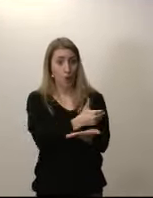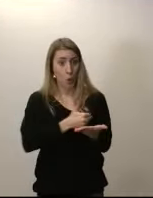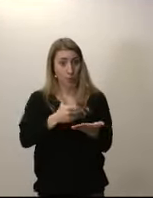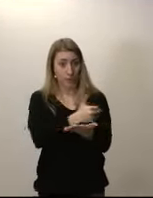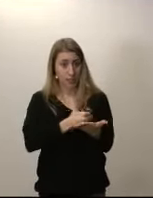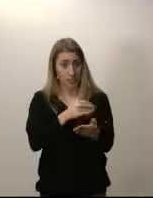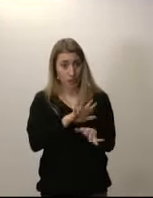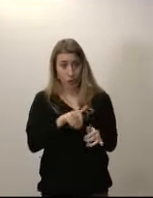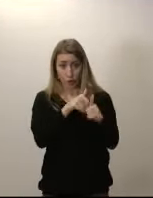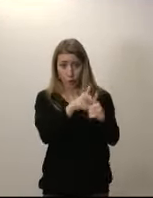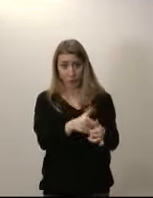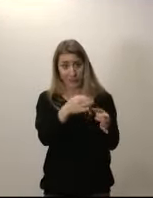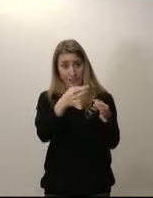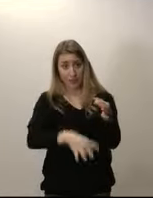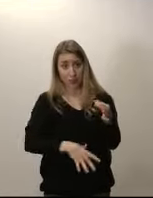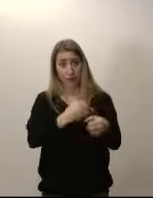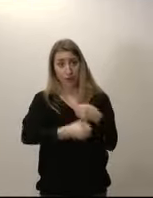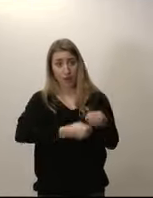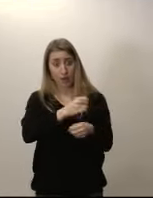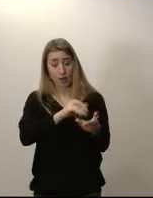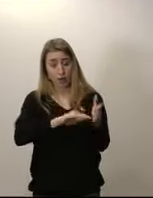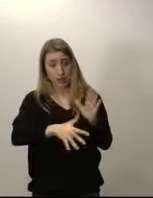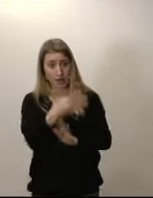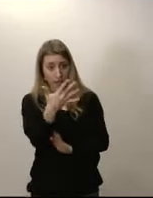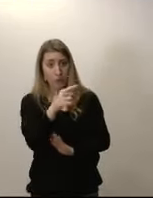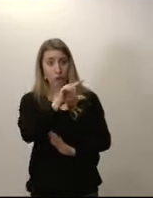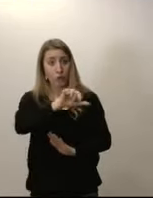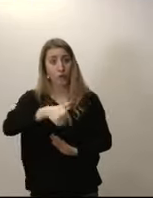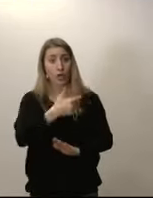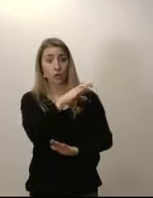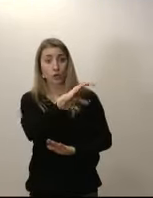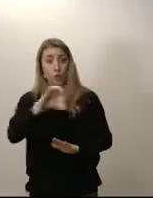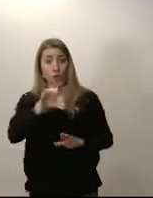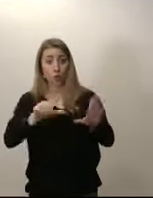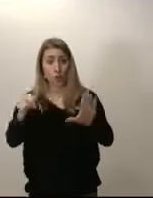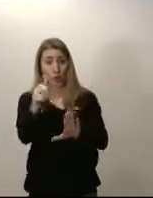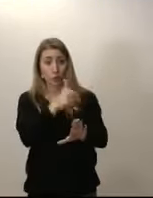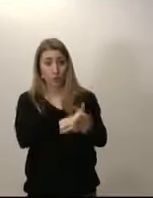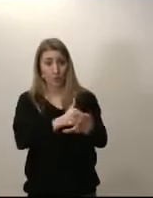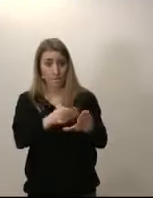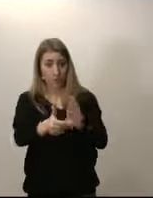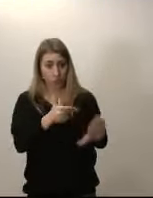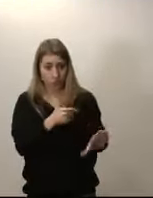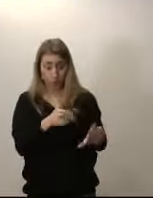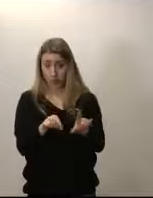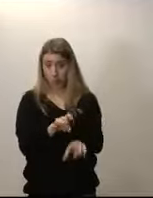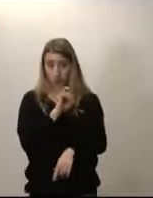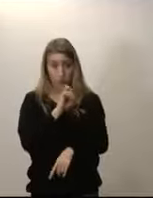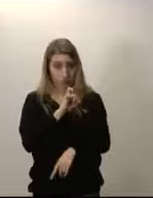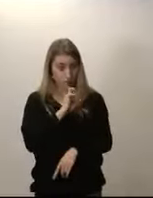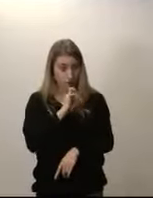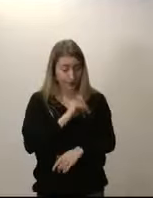du résultat de l'exercice 2015, à hauteur de 2,171 millions que vous avez vu juste avant. On